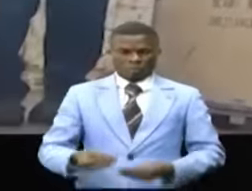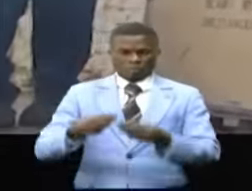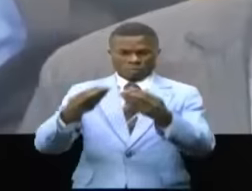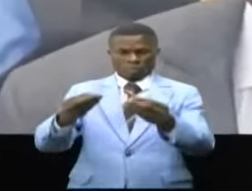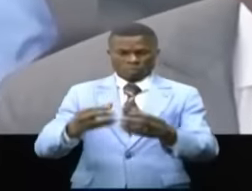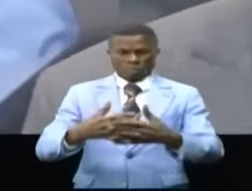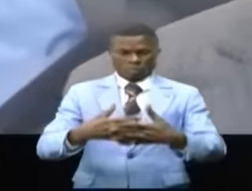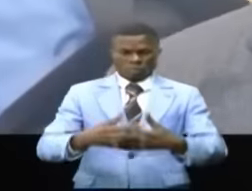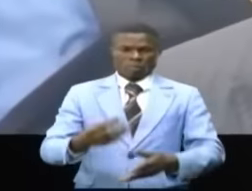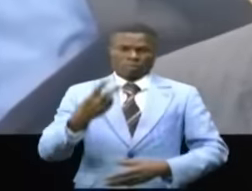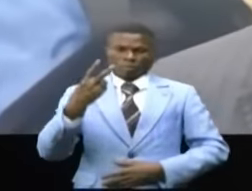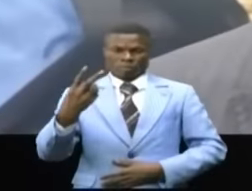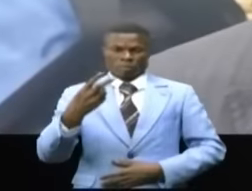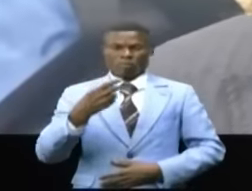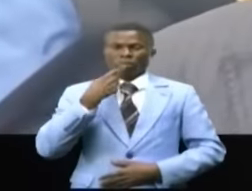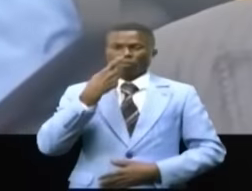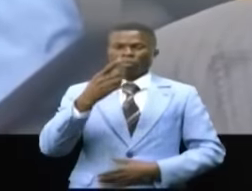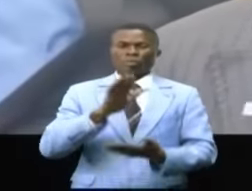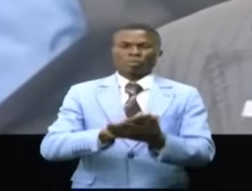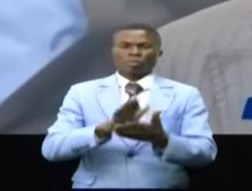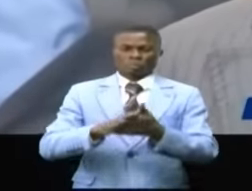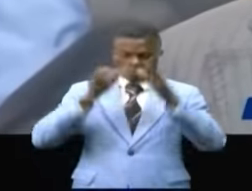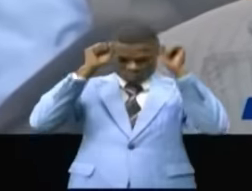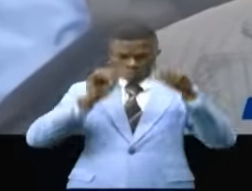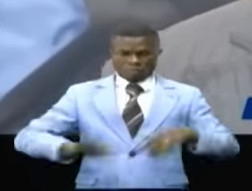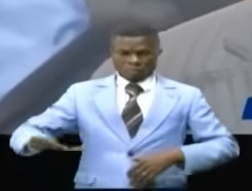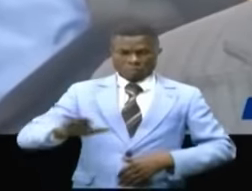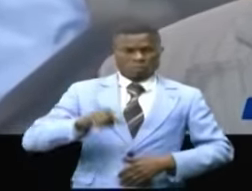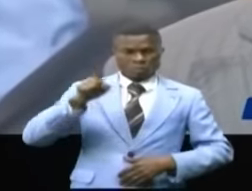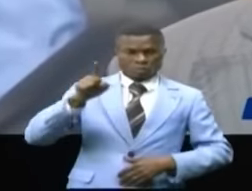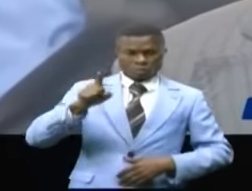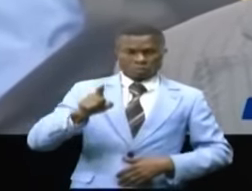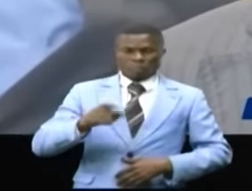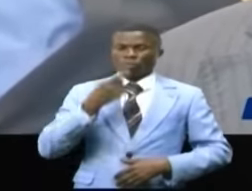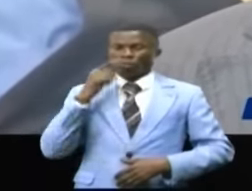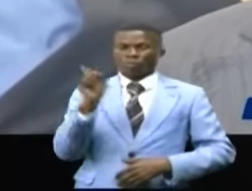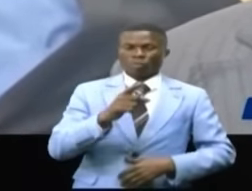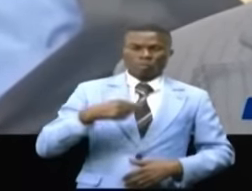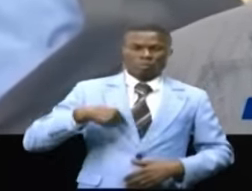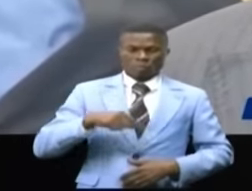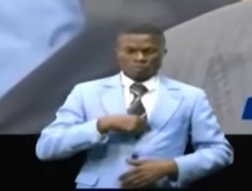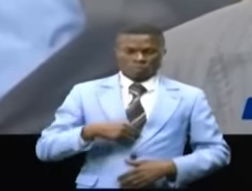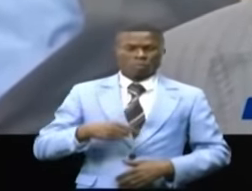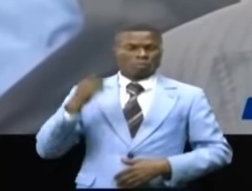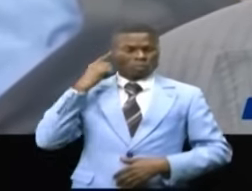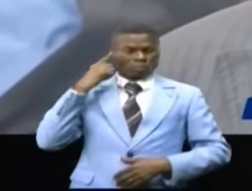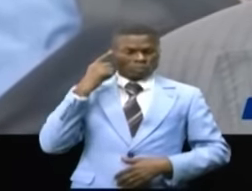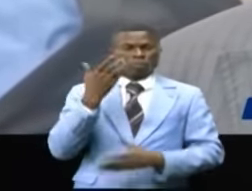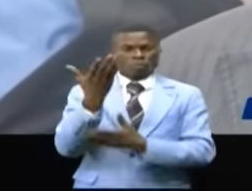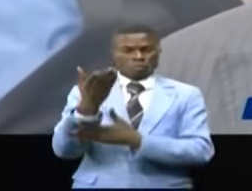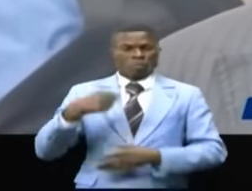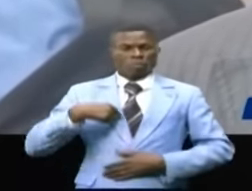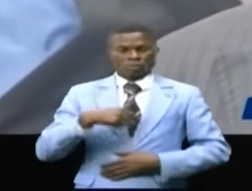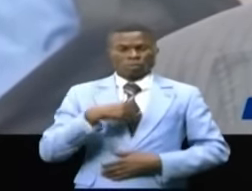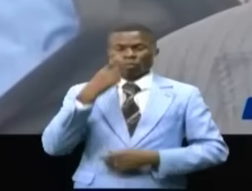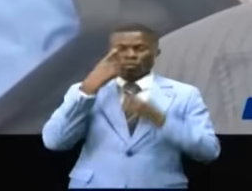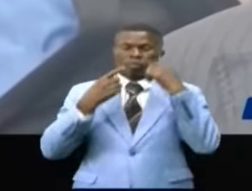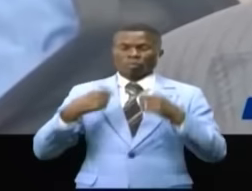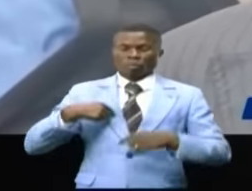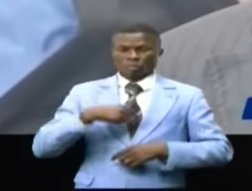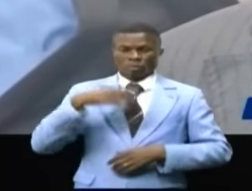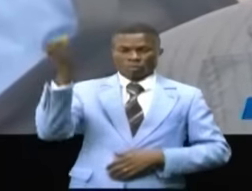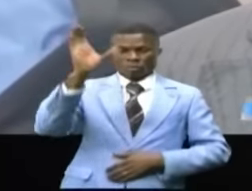ces deux moteurs. Nous devons remercier le chef de l'État parce que c'est lui qui nous a instruits. Il a suivi les cris d'alarme des enfants du Congo